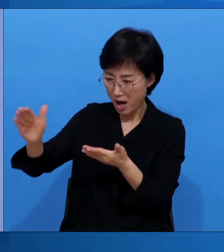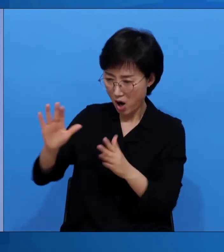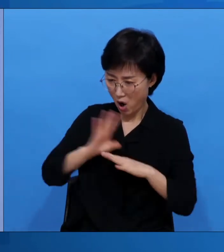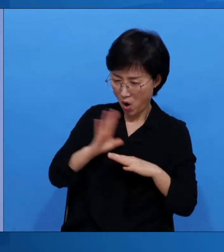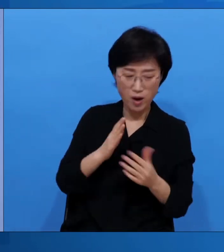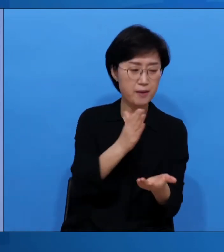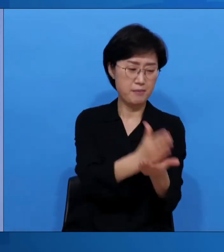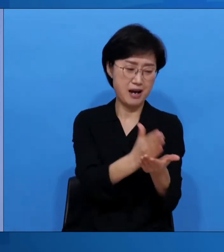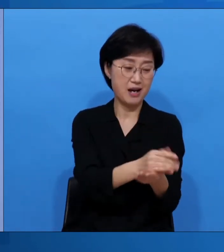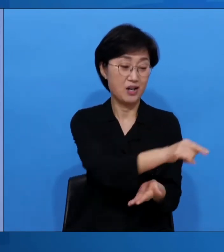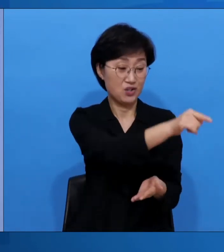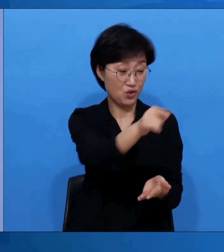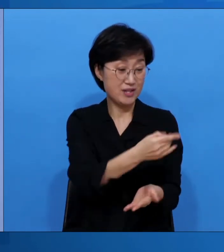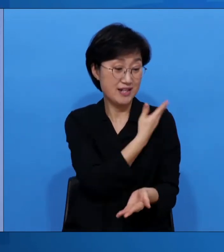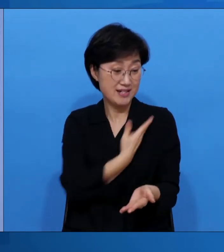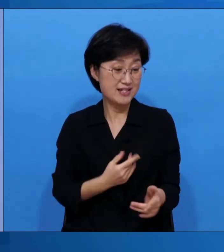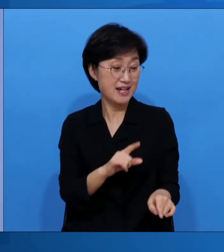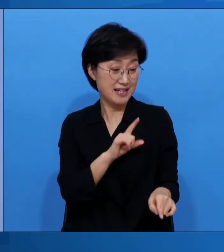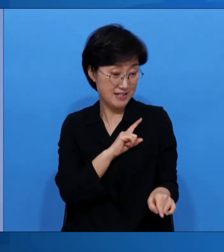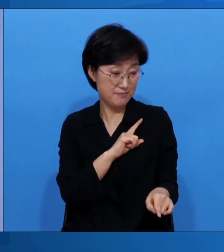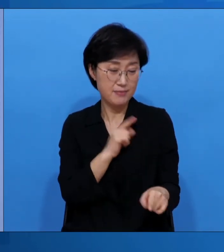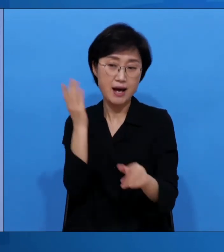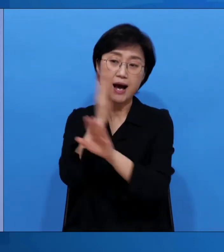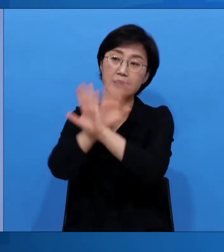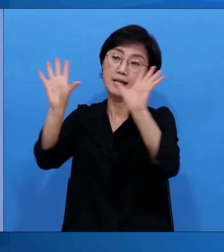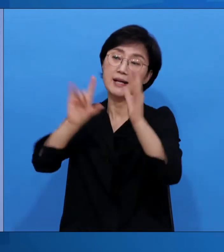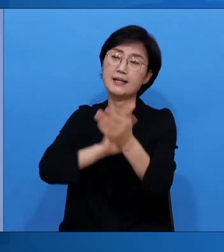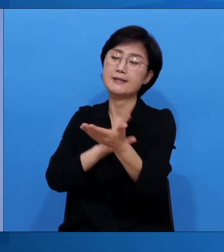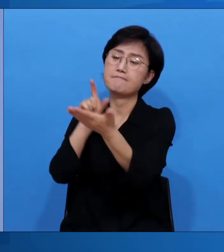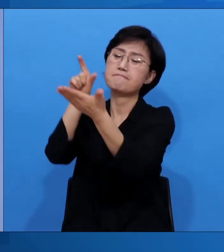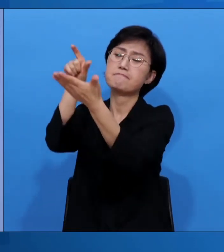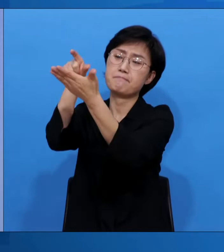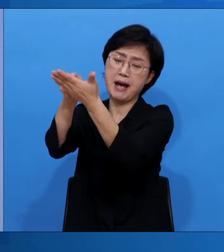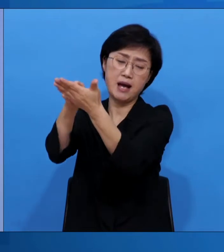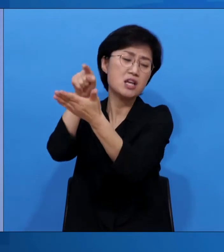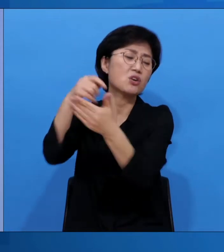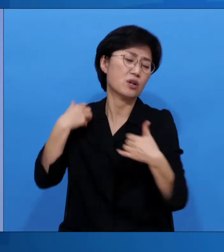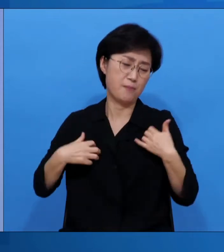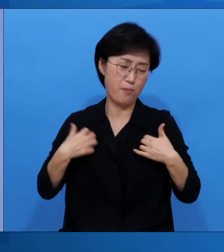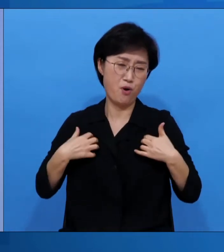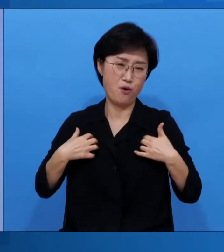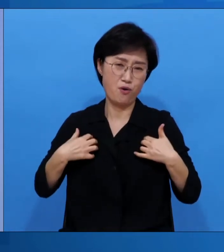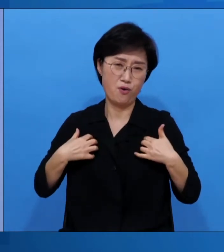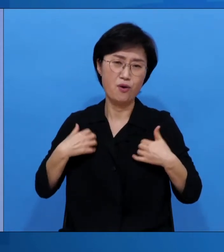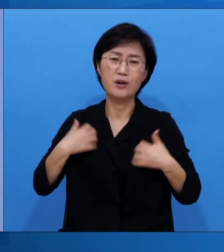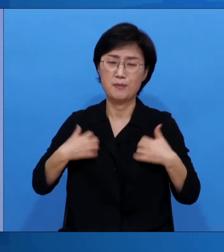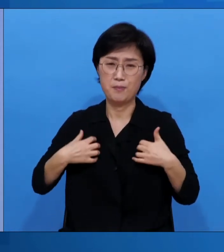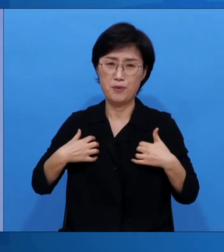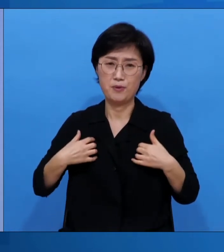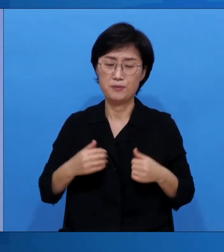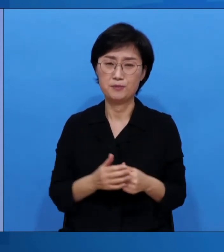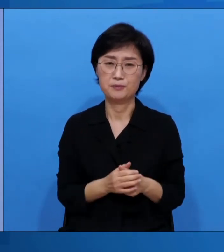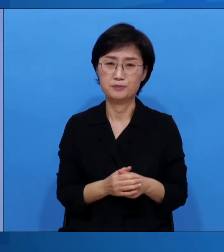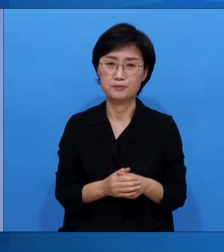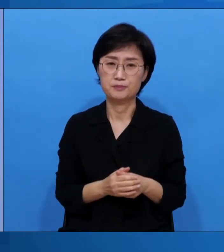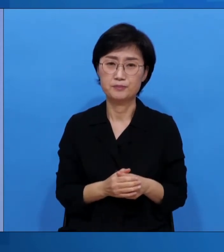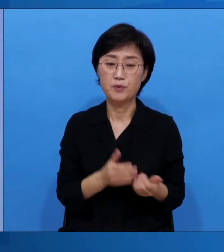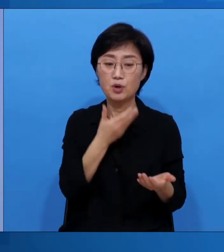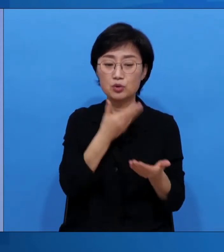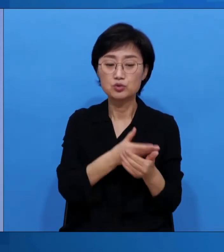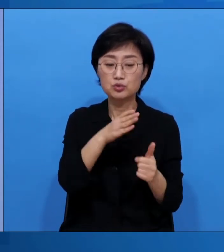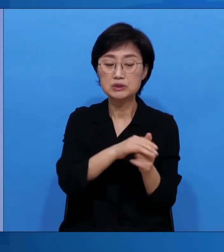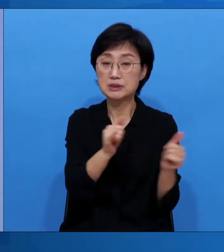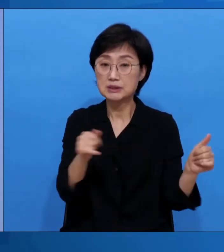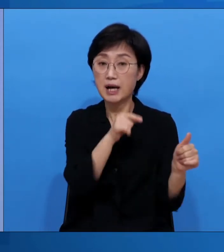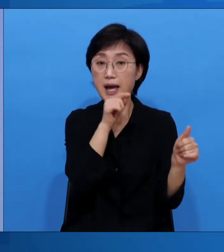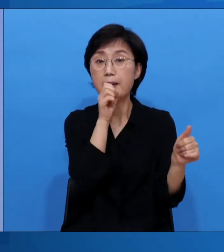하늘나라에 기록된 걸 기뻐해라. do not rejoice in this that the spirits are subjected to you, but rejoice that your names are written in heaven. 중직자 보겠니 얘기예요. And so this